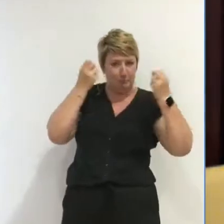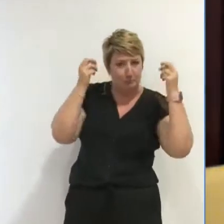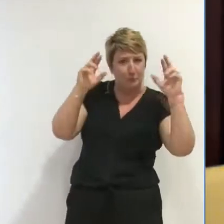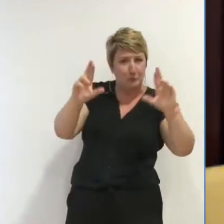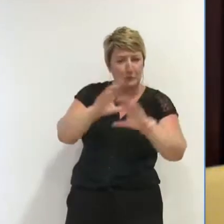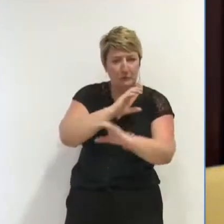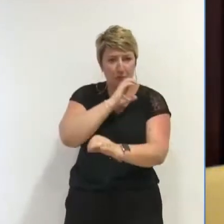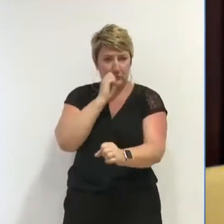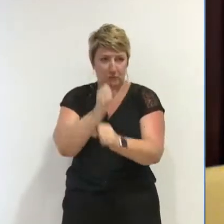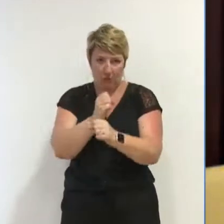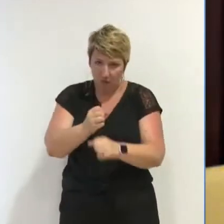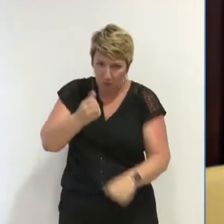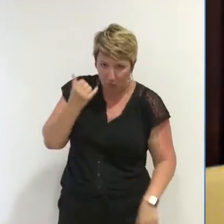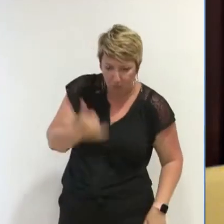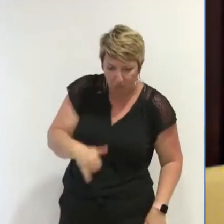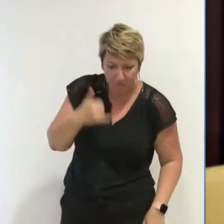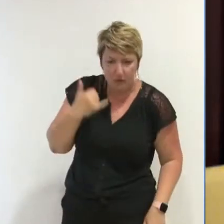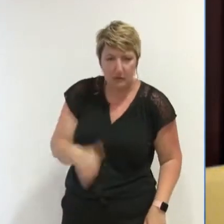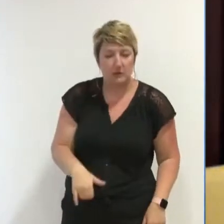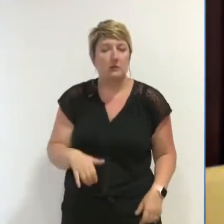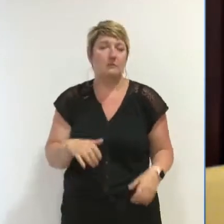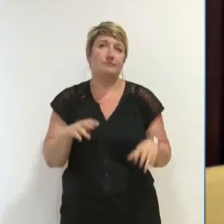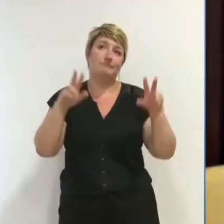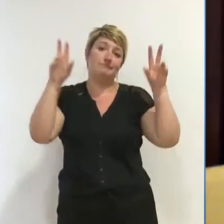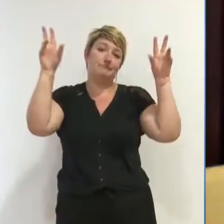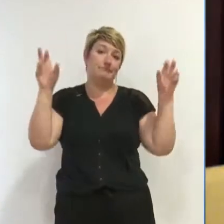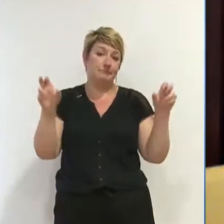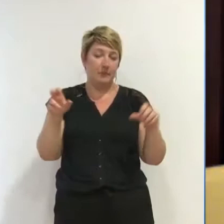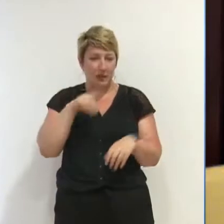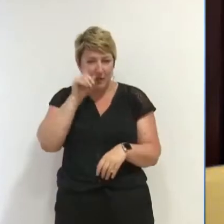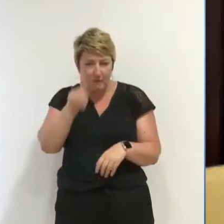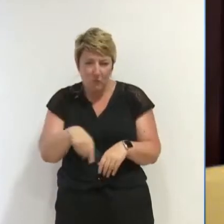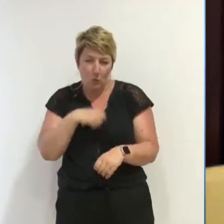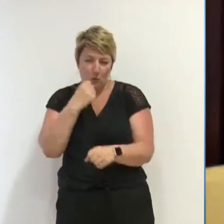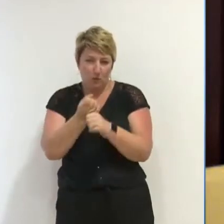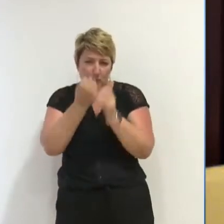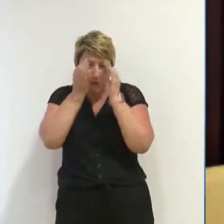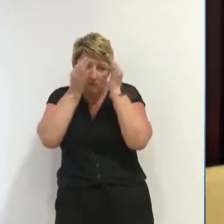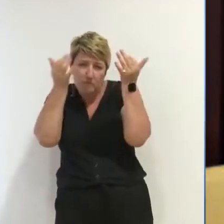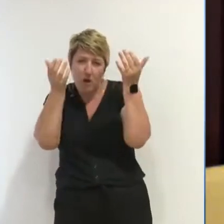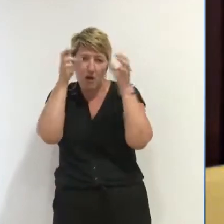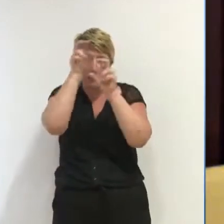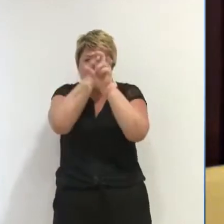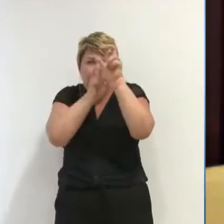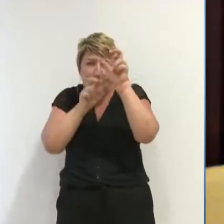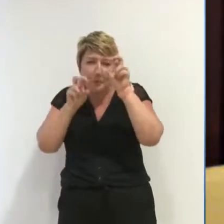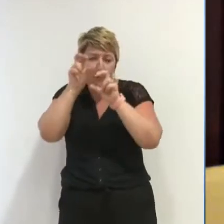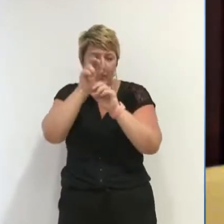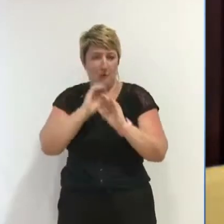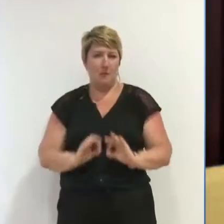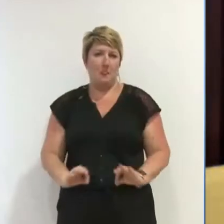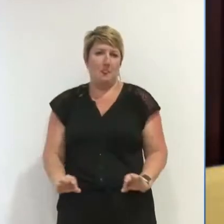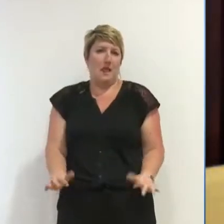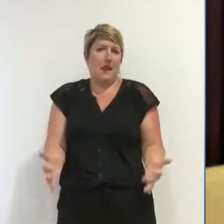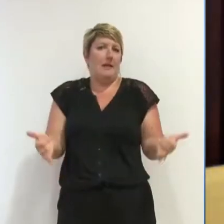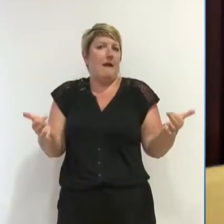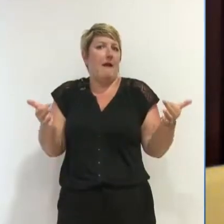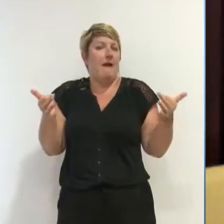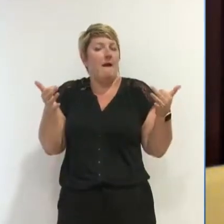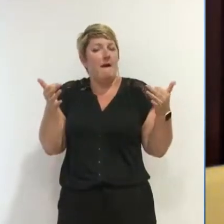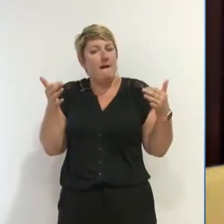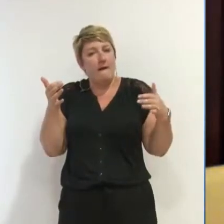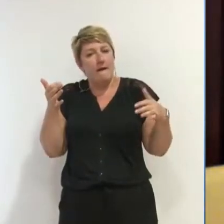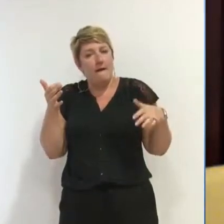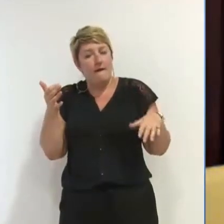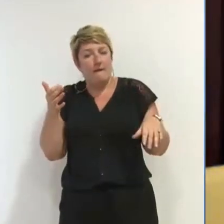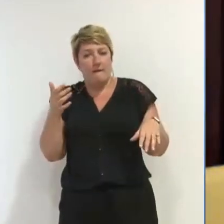qui est à faire. C'est le travail, je vais dire, précis. C'est le travail délicat, au final, de réfléchir à l'ensemble